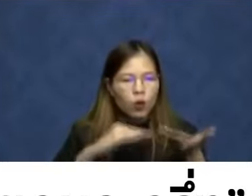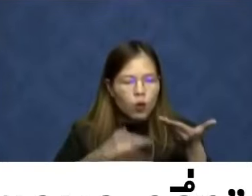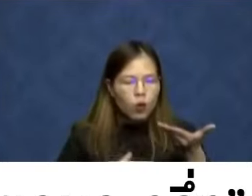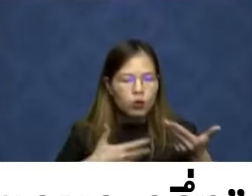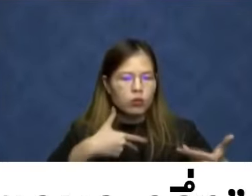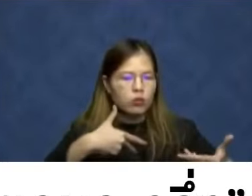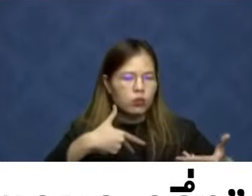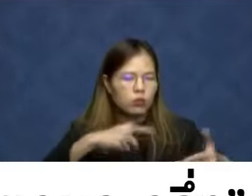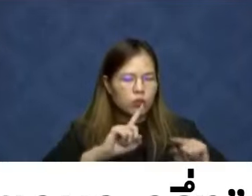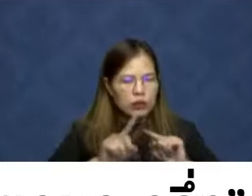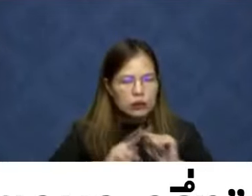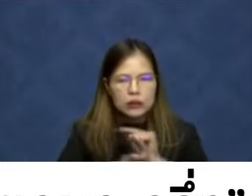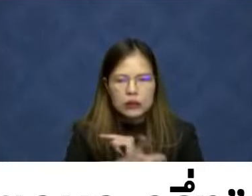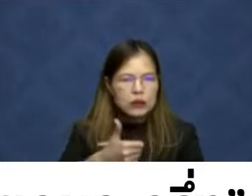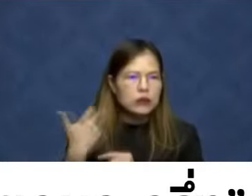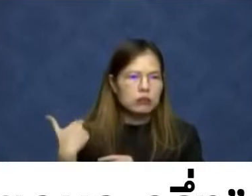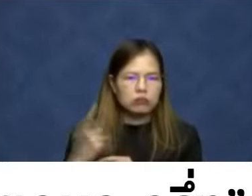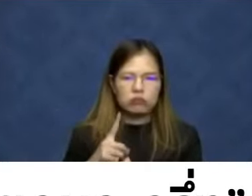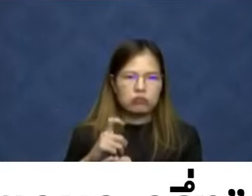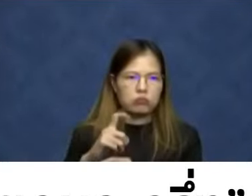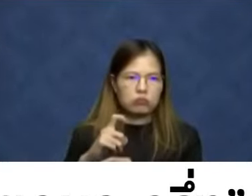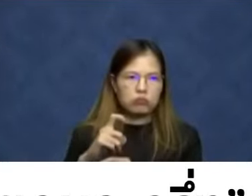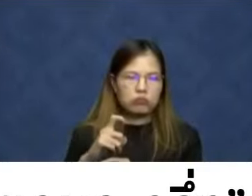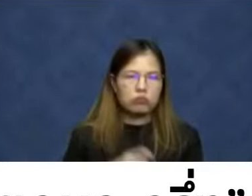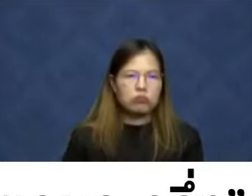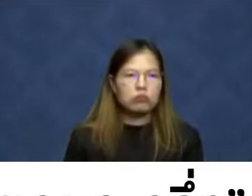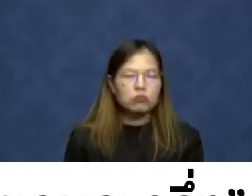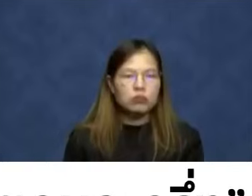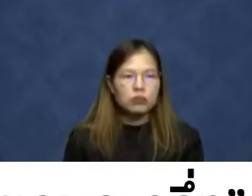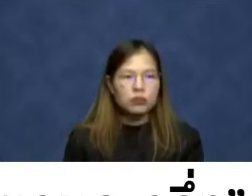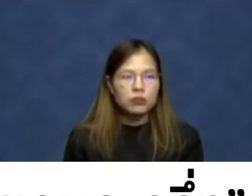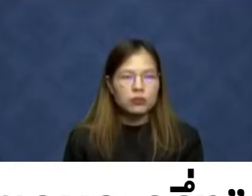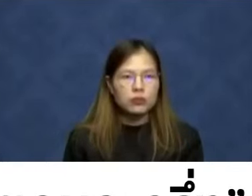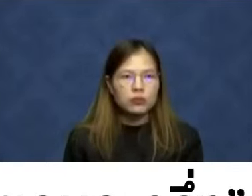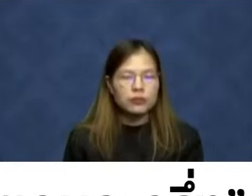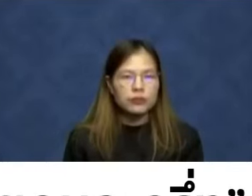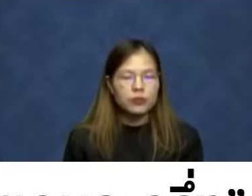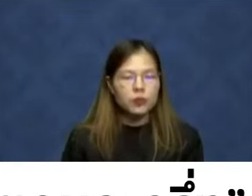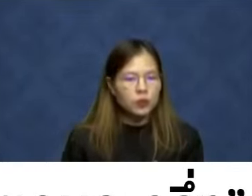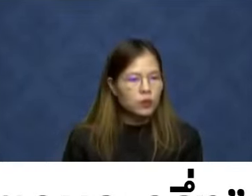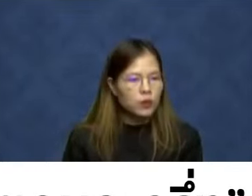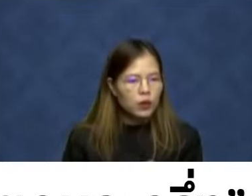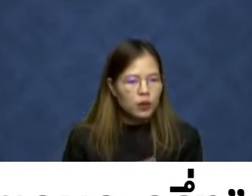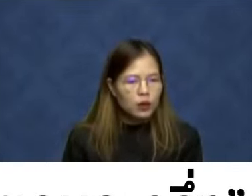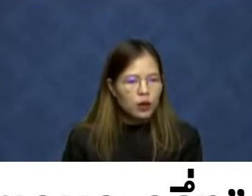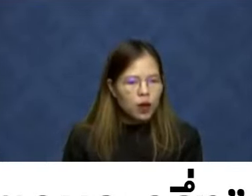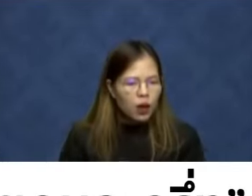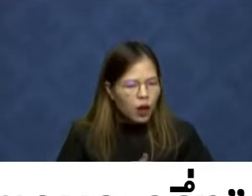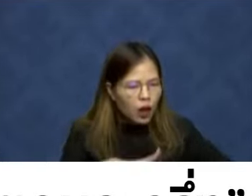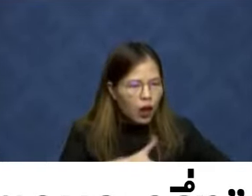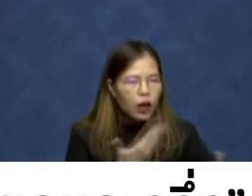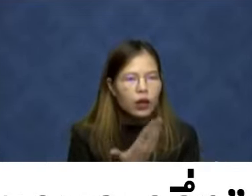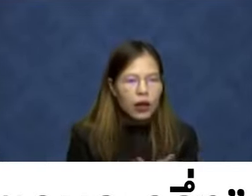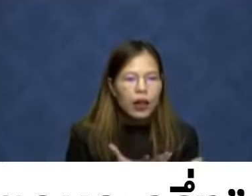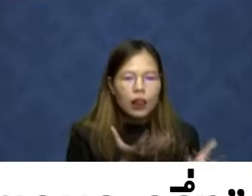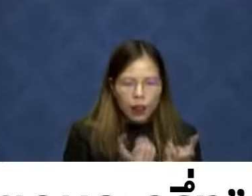านอื่นๆได้ไม่เหมือนโครงการไร่ละพันนะครับซึ่งพี่น้องได้รับเงินโดยตรงไม่ต้องมีหนี้สินสามารถ